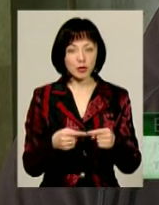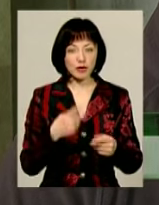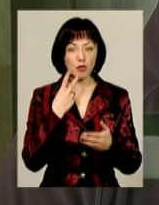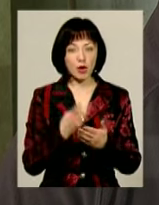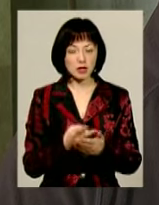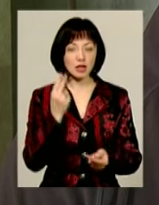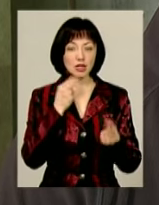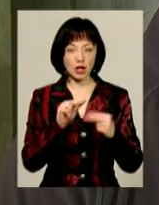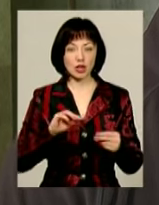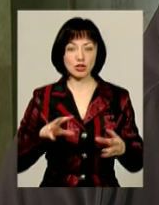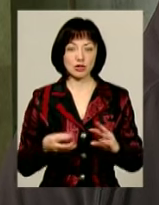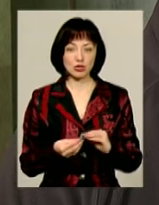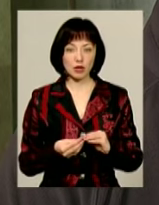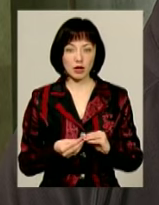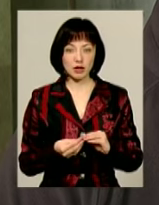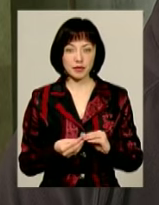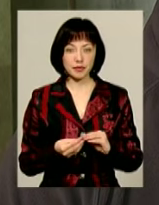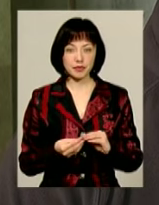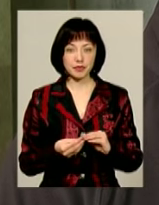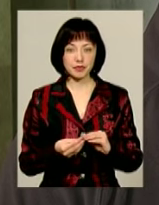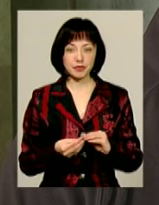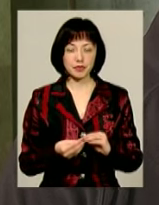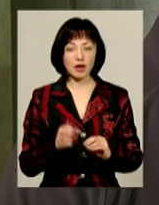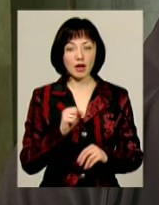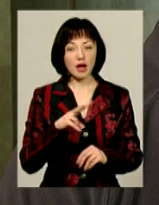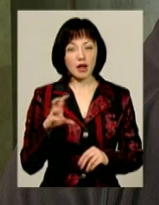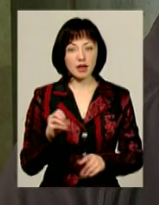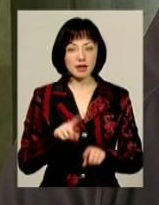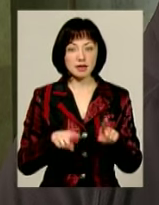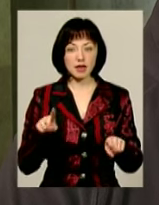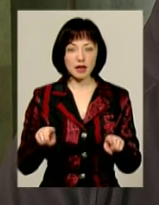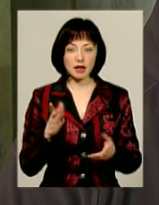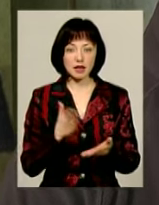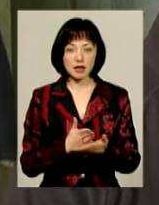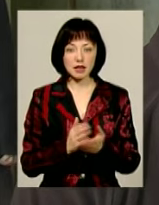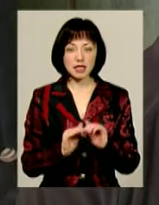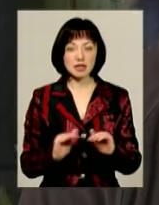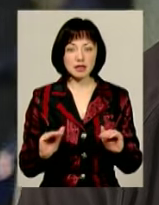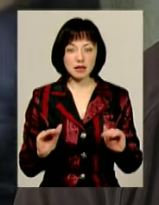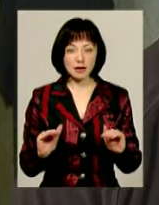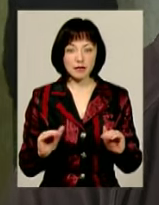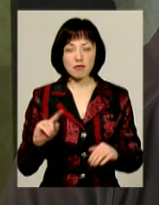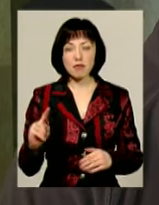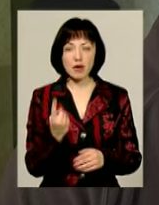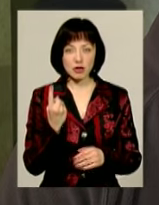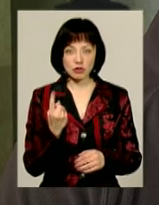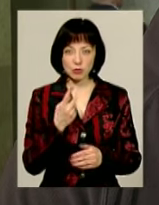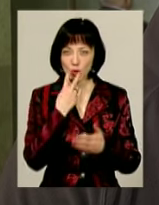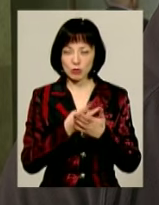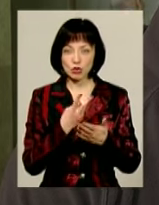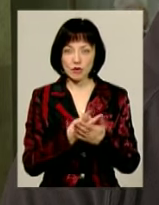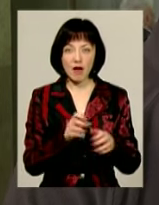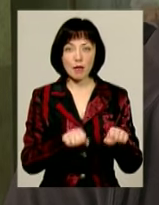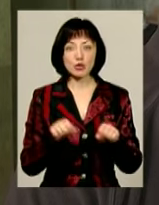показали найкращі результати. Але деякі дітки вперше